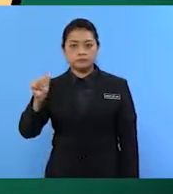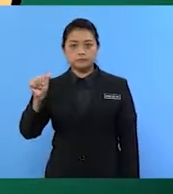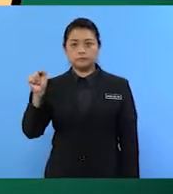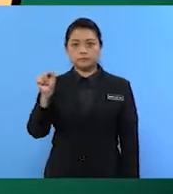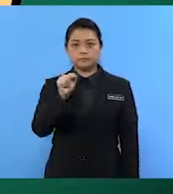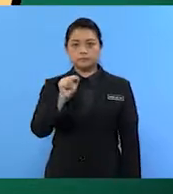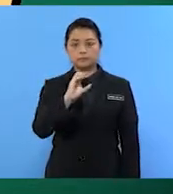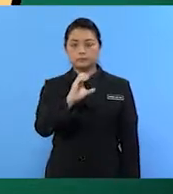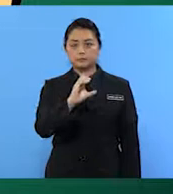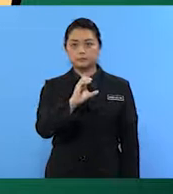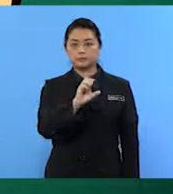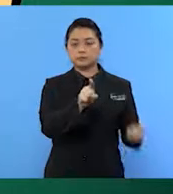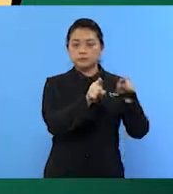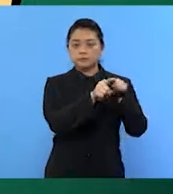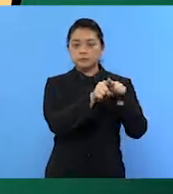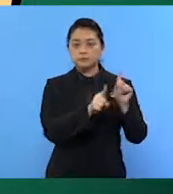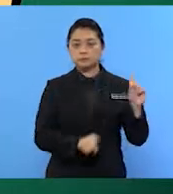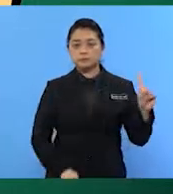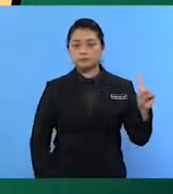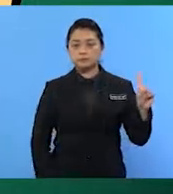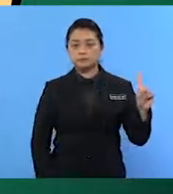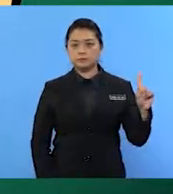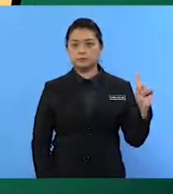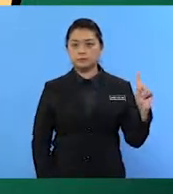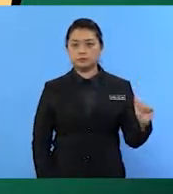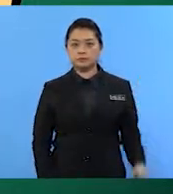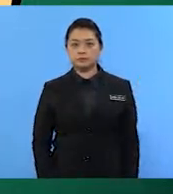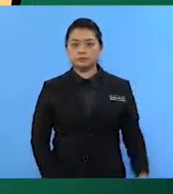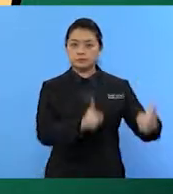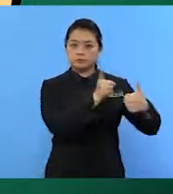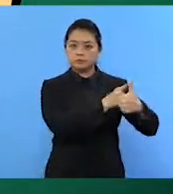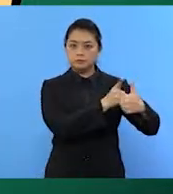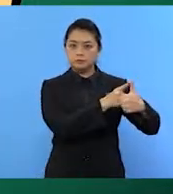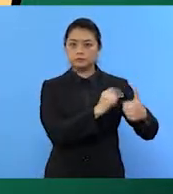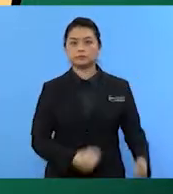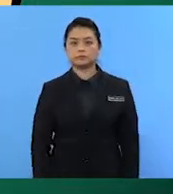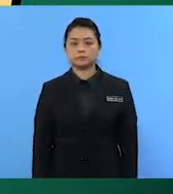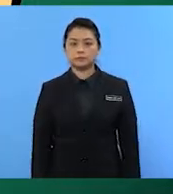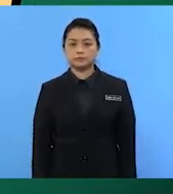C sama dengan 1 sebagai persamaan pertama.